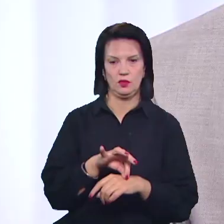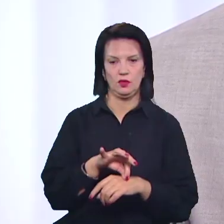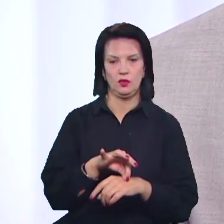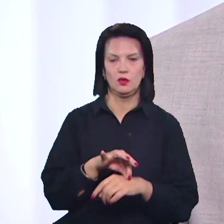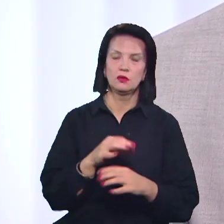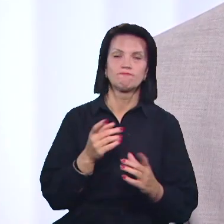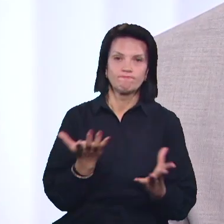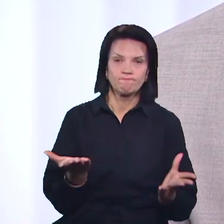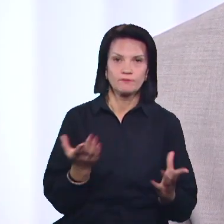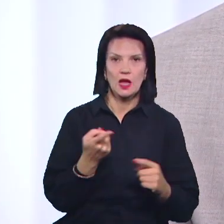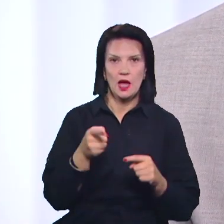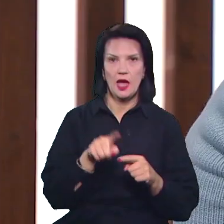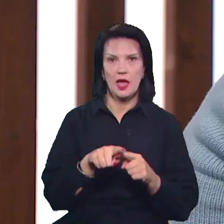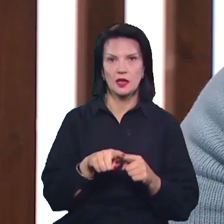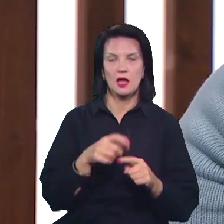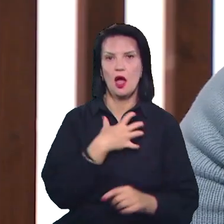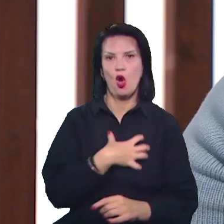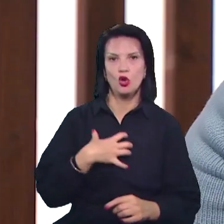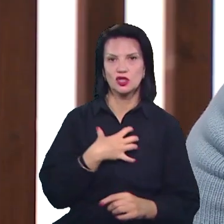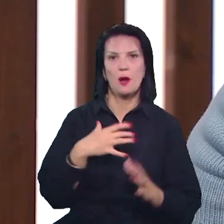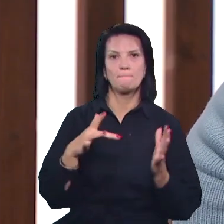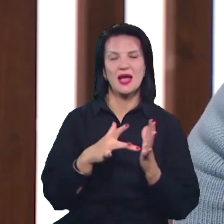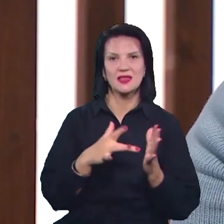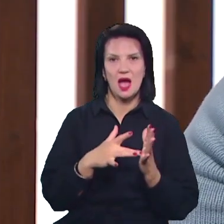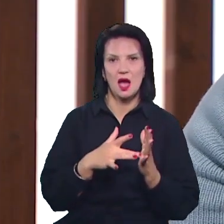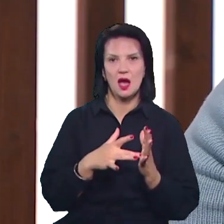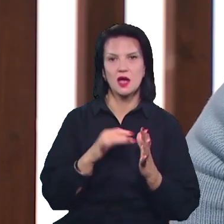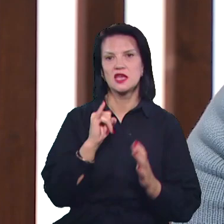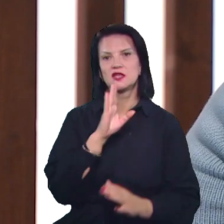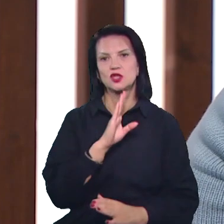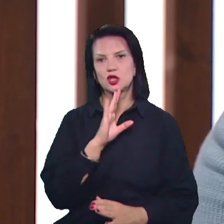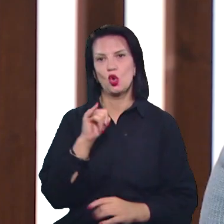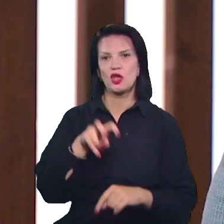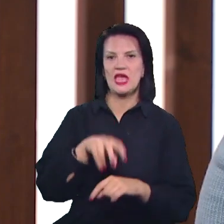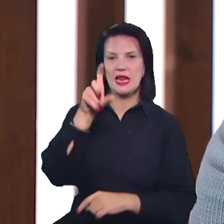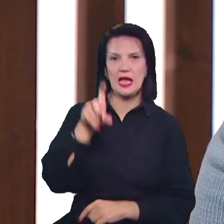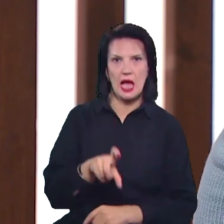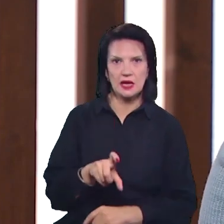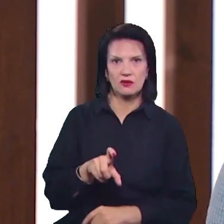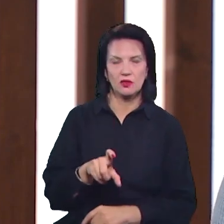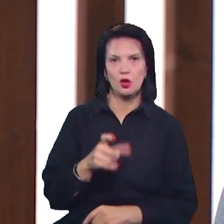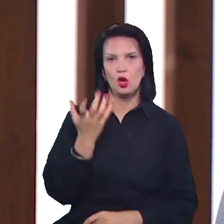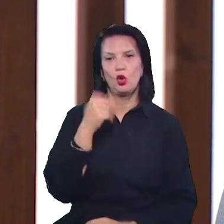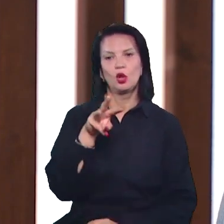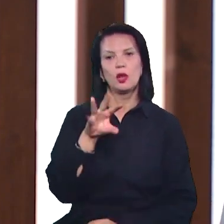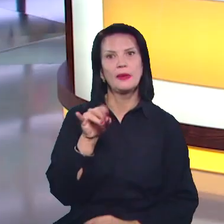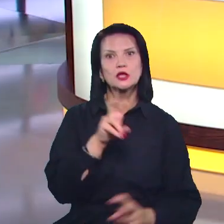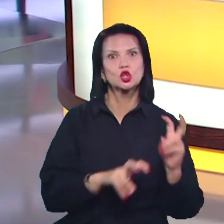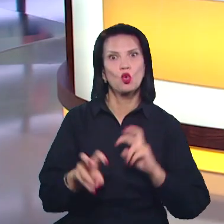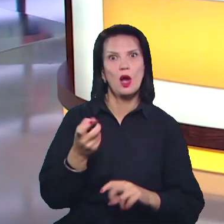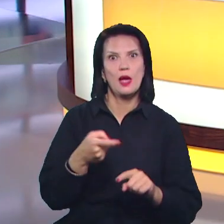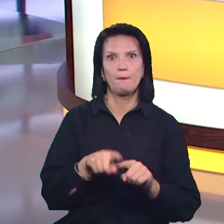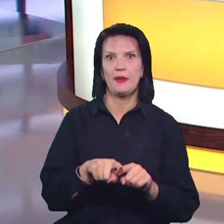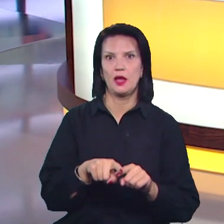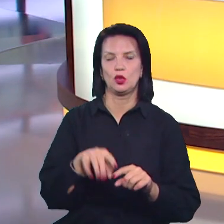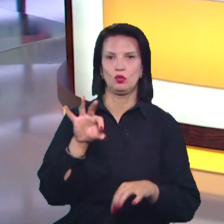Ось основна мета, да, і жінок, і лікарів – коли ми шукаємо цю патологію. Ми дуже